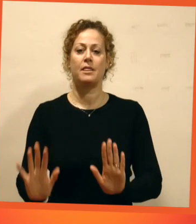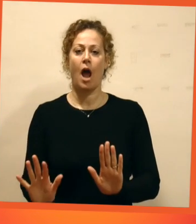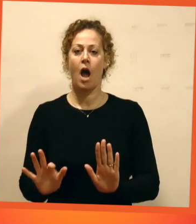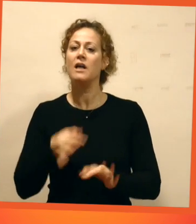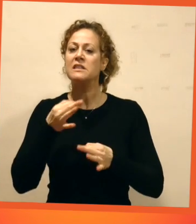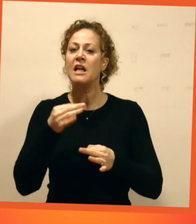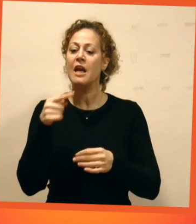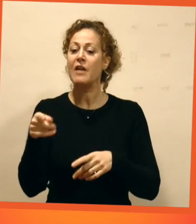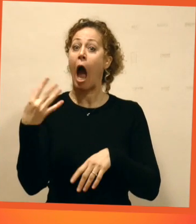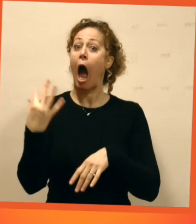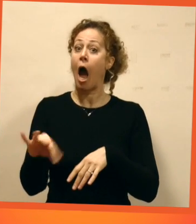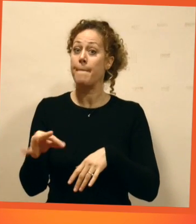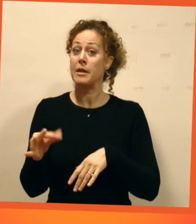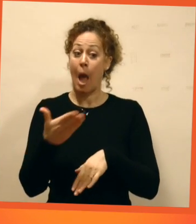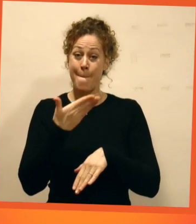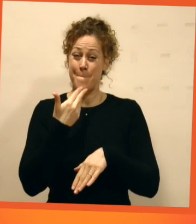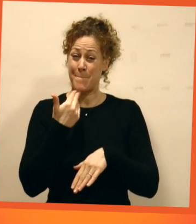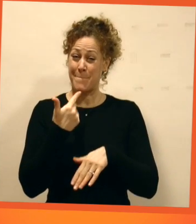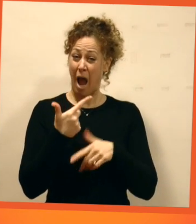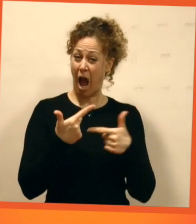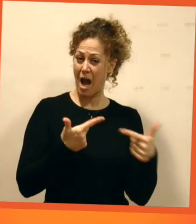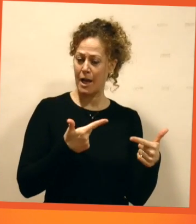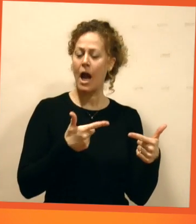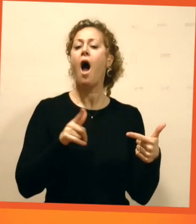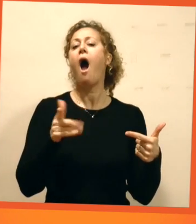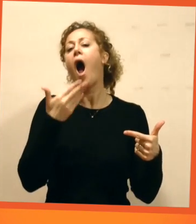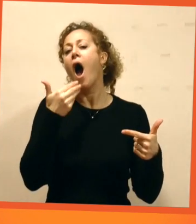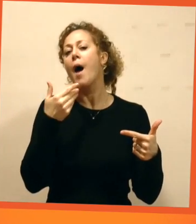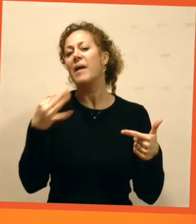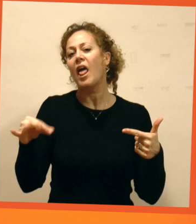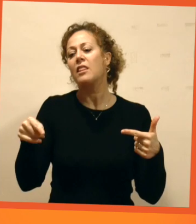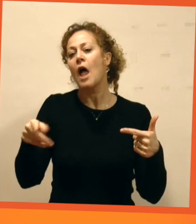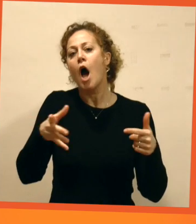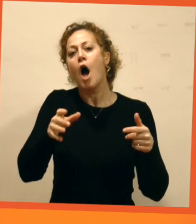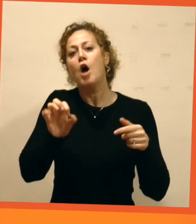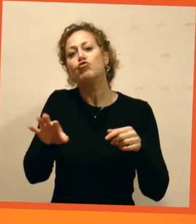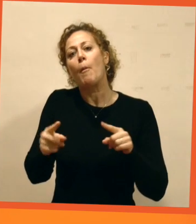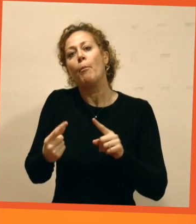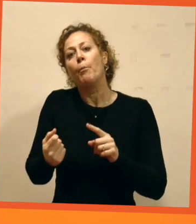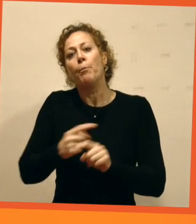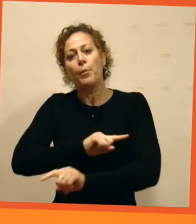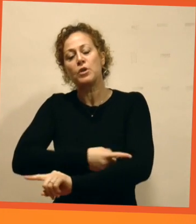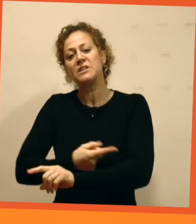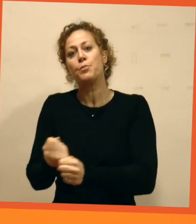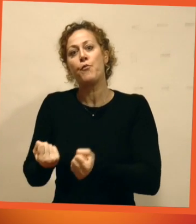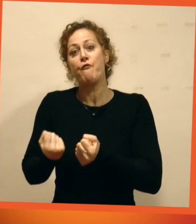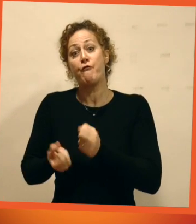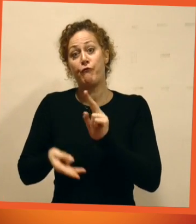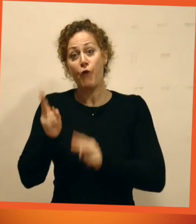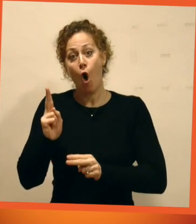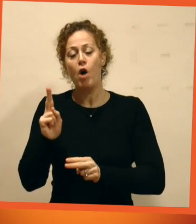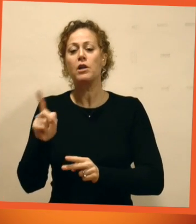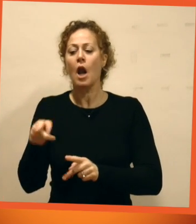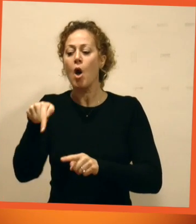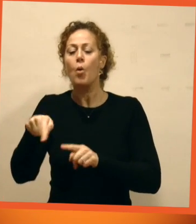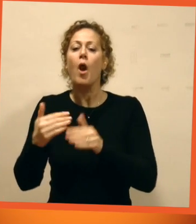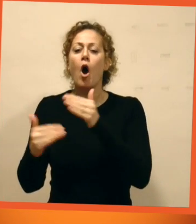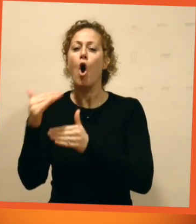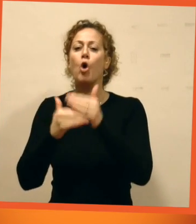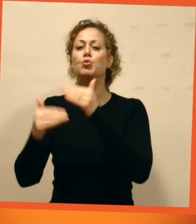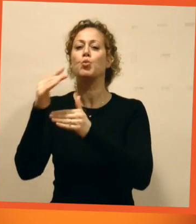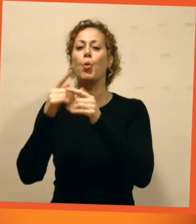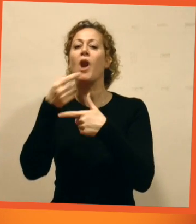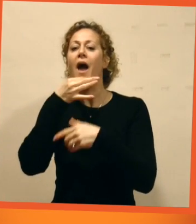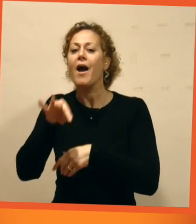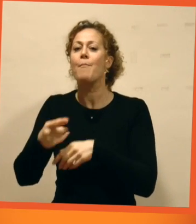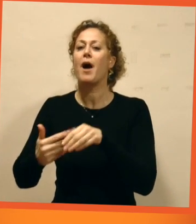gli manca qualcosa da qualche altra parte, e su quello costruiamo la possibilità di crescita e di